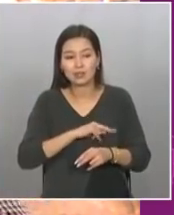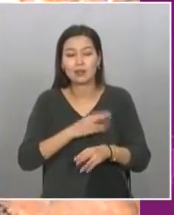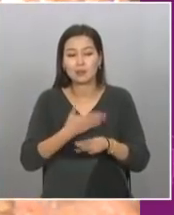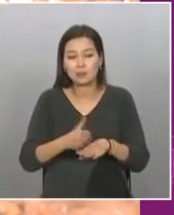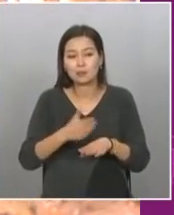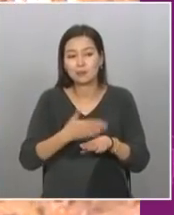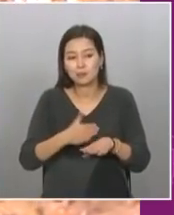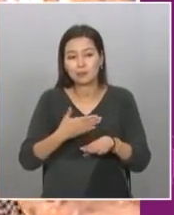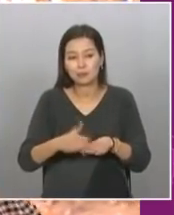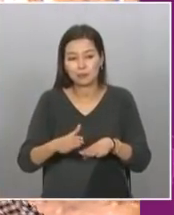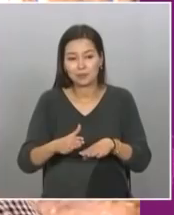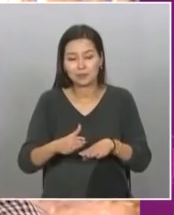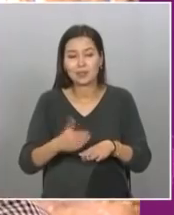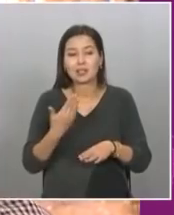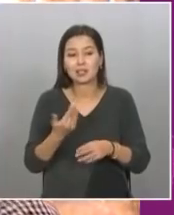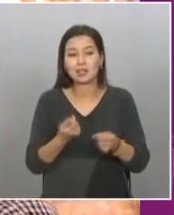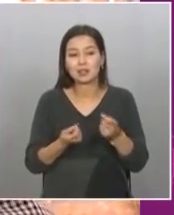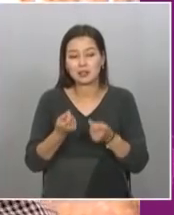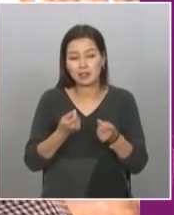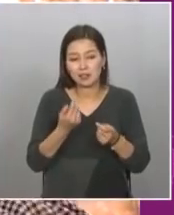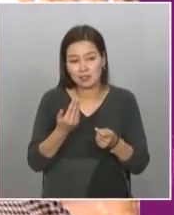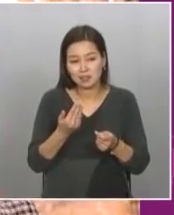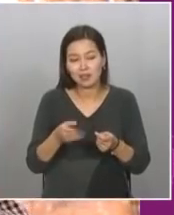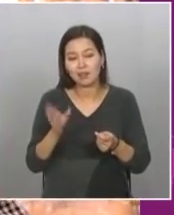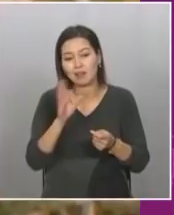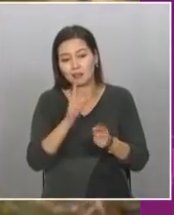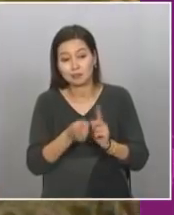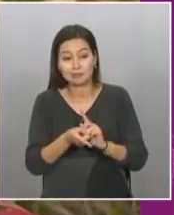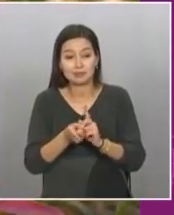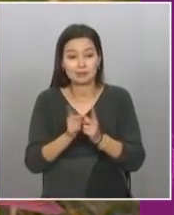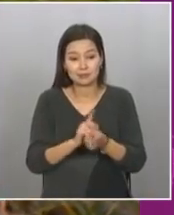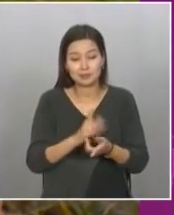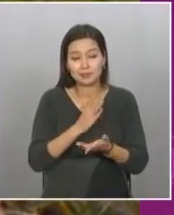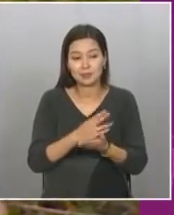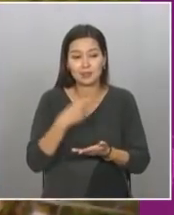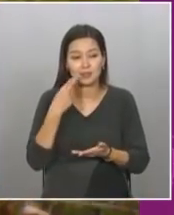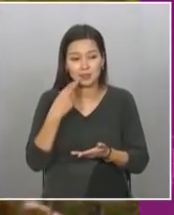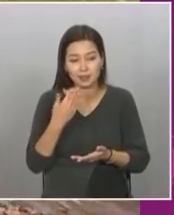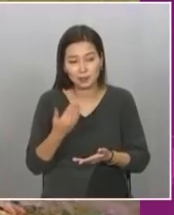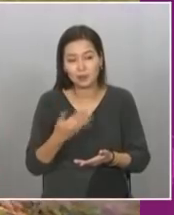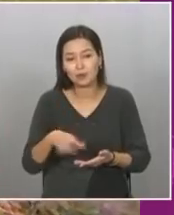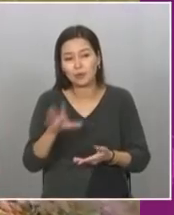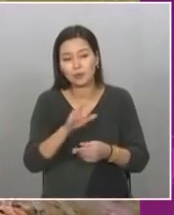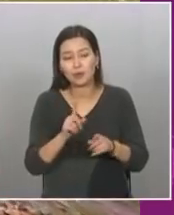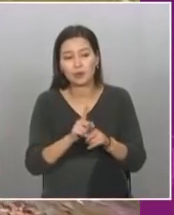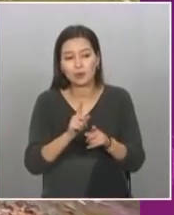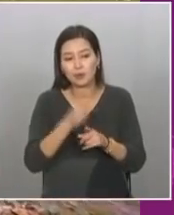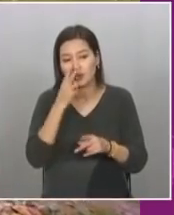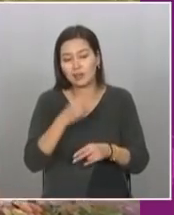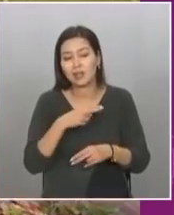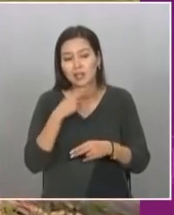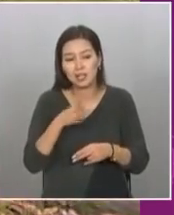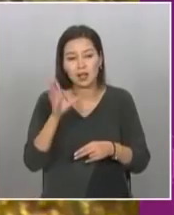хлорофилл дәндері, пигменттері, каротиноидтар ауыста бастайды. Бәрімізде хлорофилл пигмент сөздерін ортасының